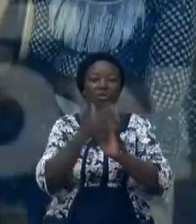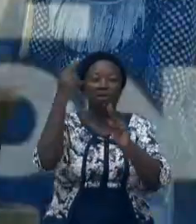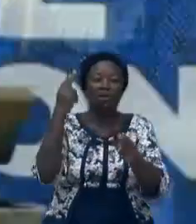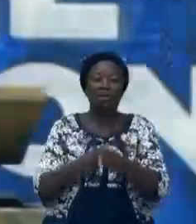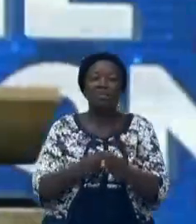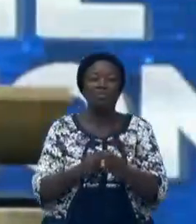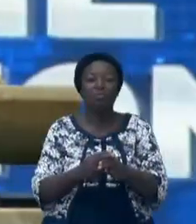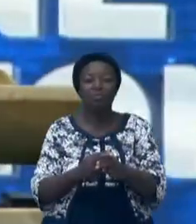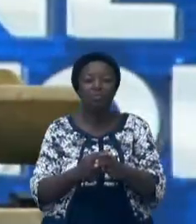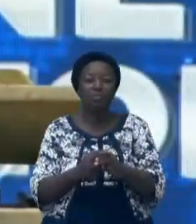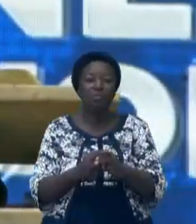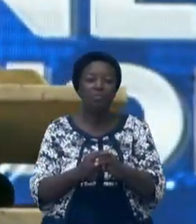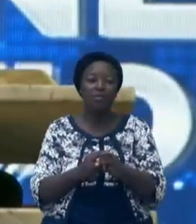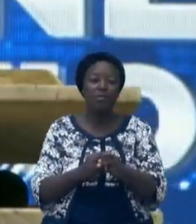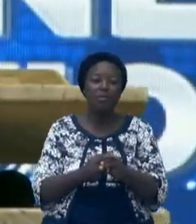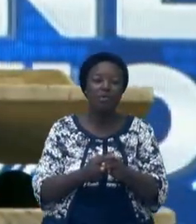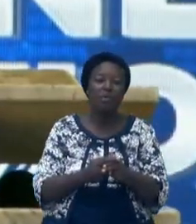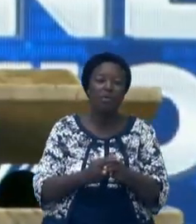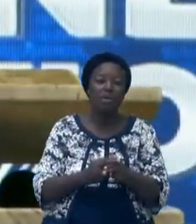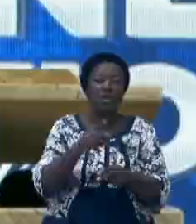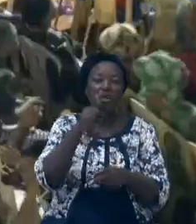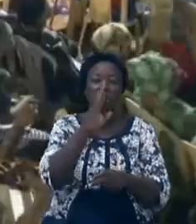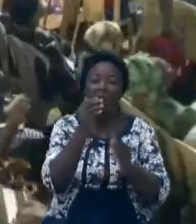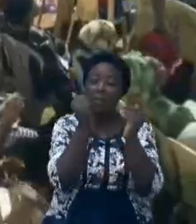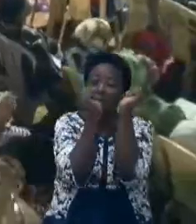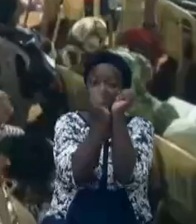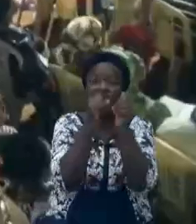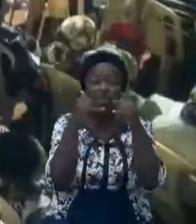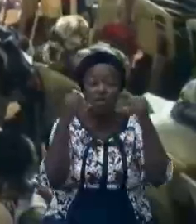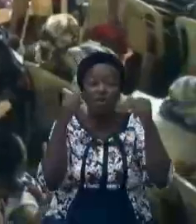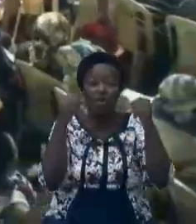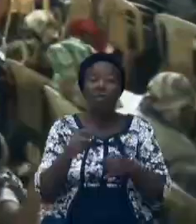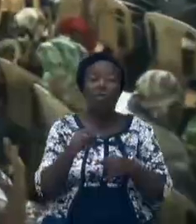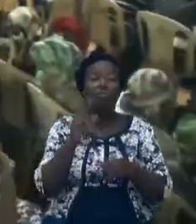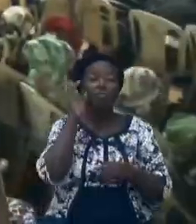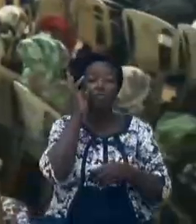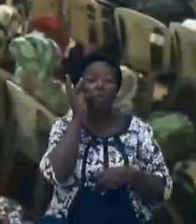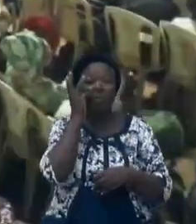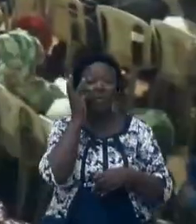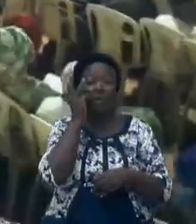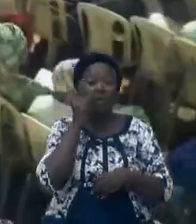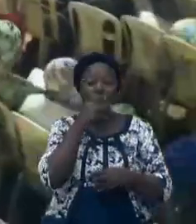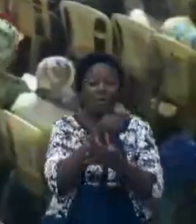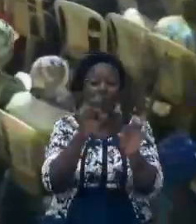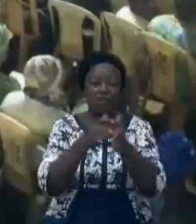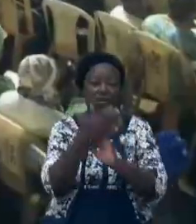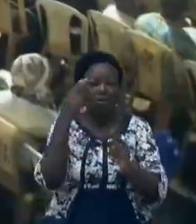tué libérée tu es libre ce soit au nom de jésus tuez-les liés par les chaînes